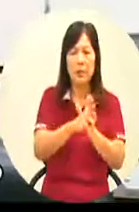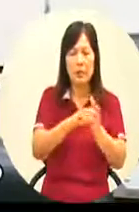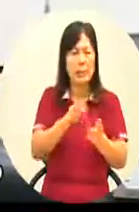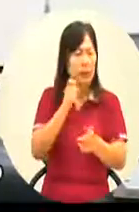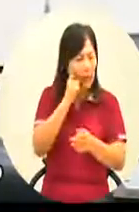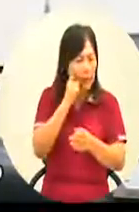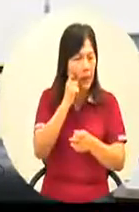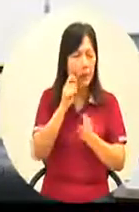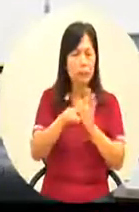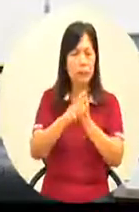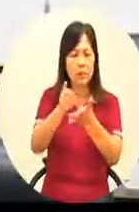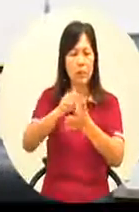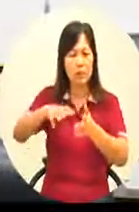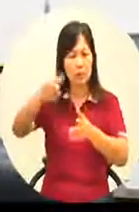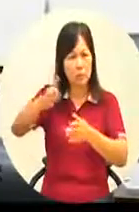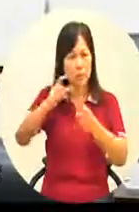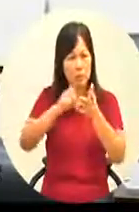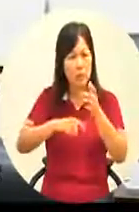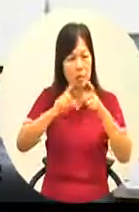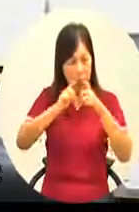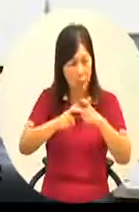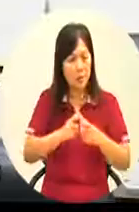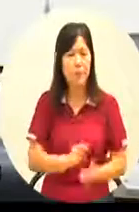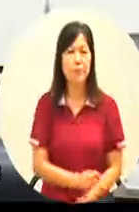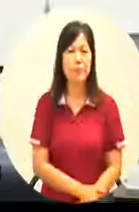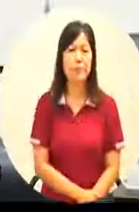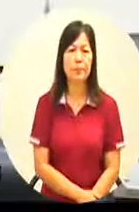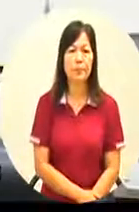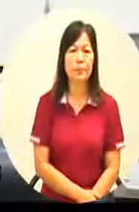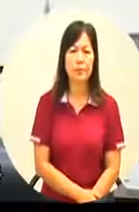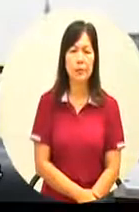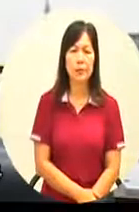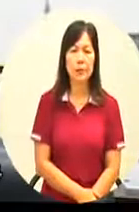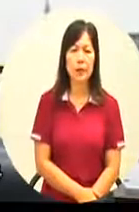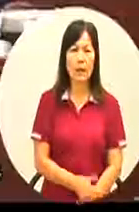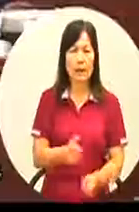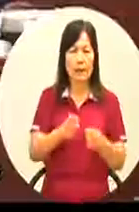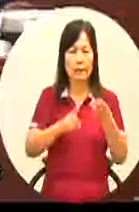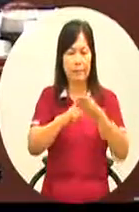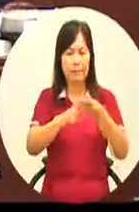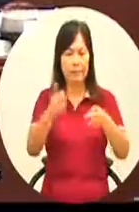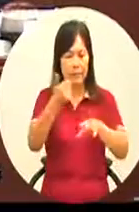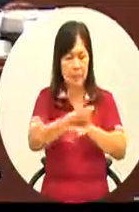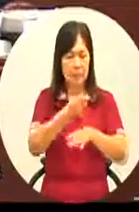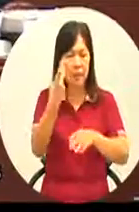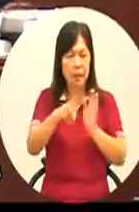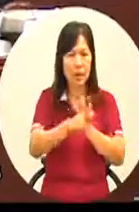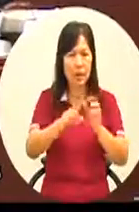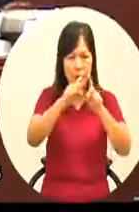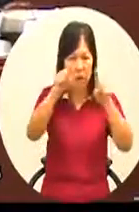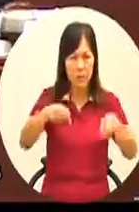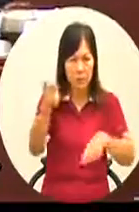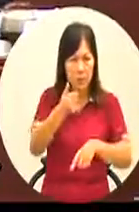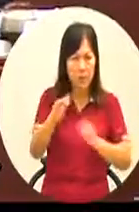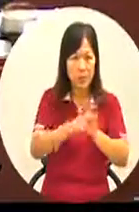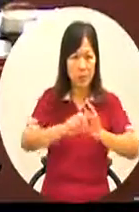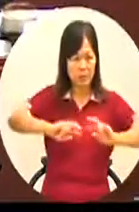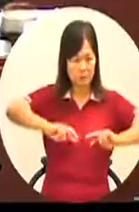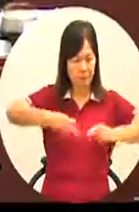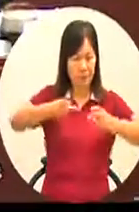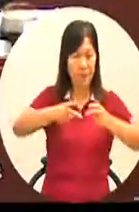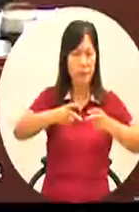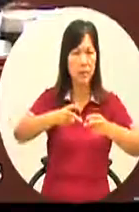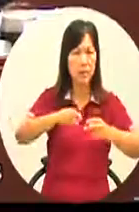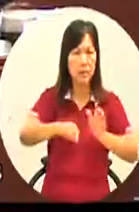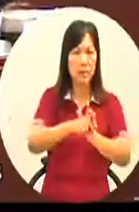不是请局长简单答复？哦，局长。 好，多谢周秀，多谢周议员。我想其实因为调整一个这